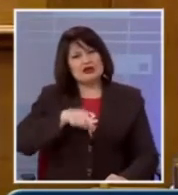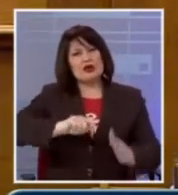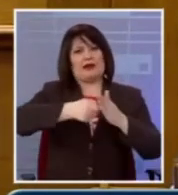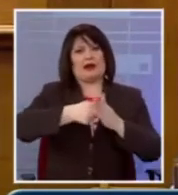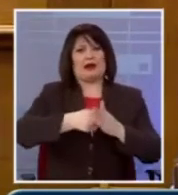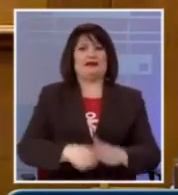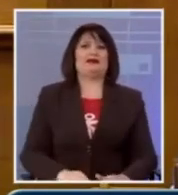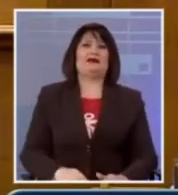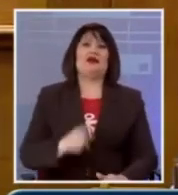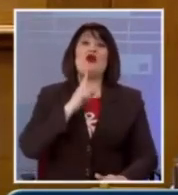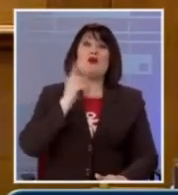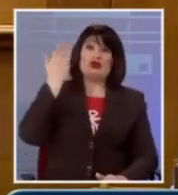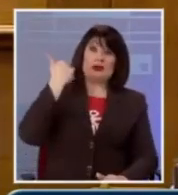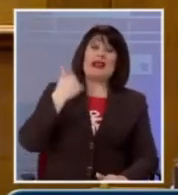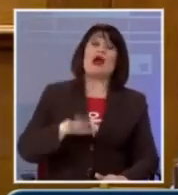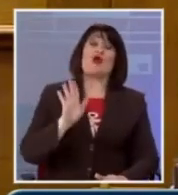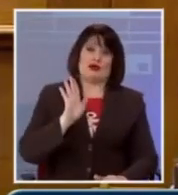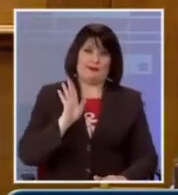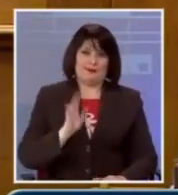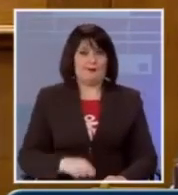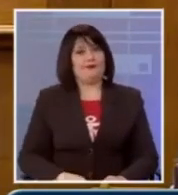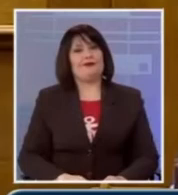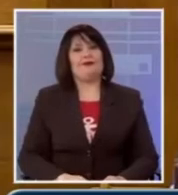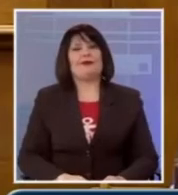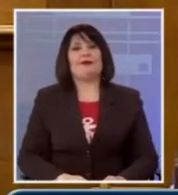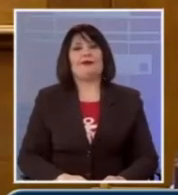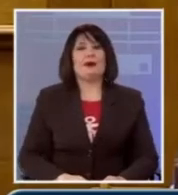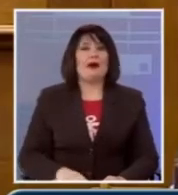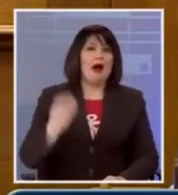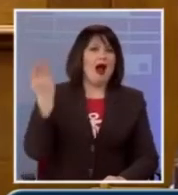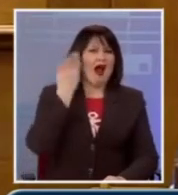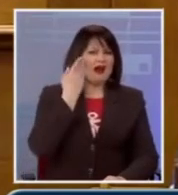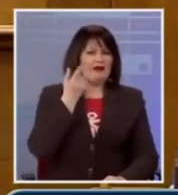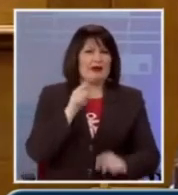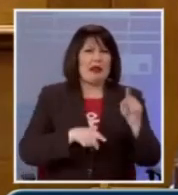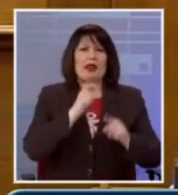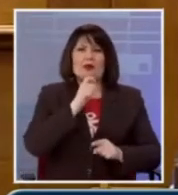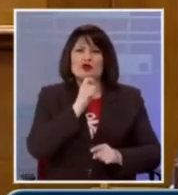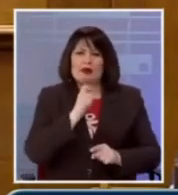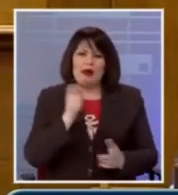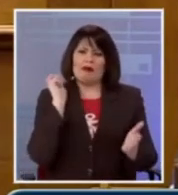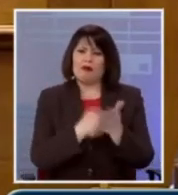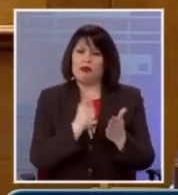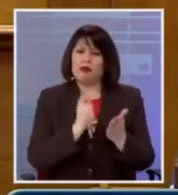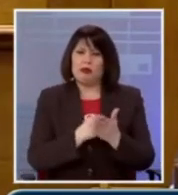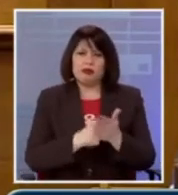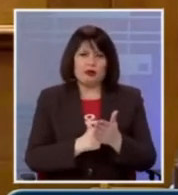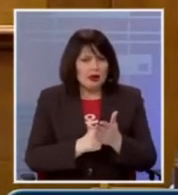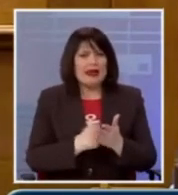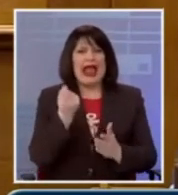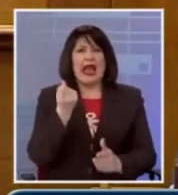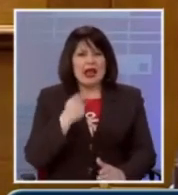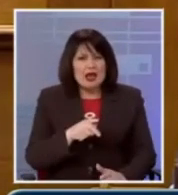και επιστροφή στο παρελθόν. Στο παρελθόν των αστρονομικών μισθών για λίγους και εκλεκτούς, στο παρελθόν των εξωφρενικών